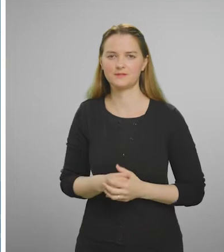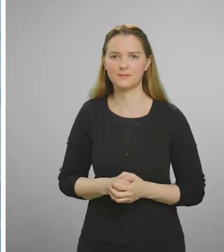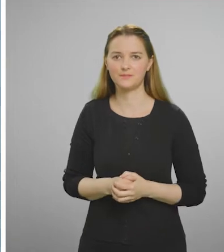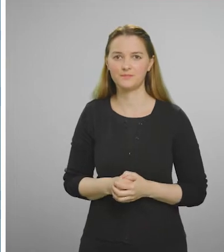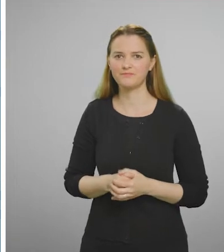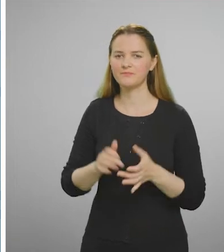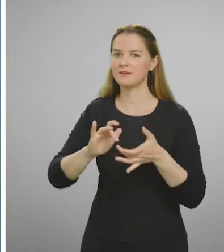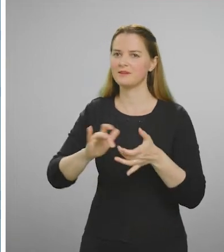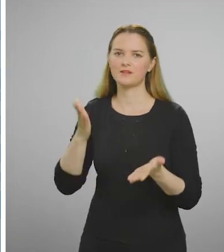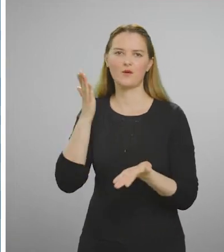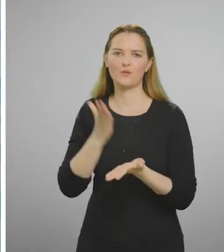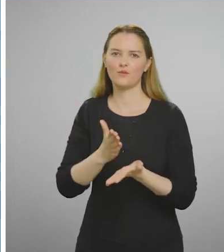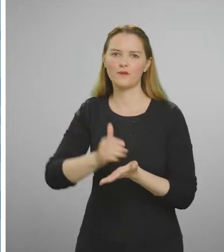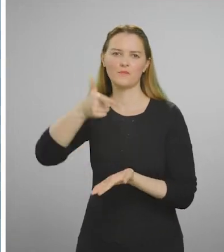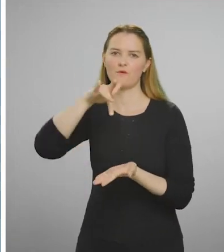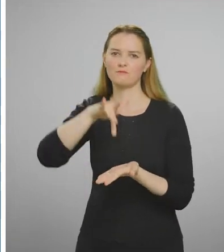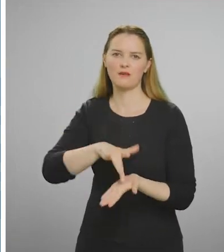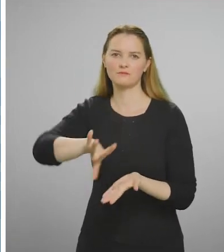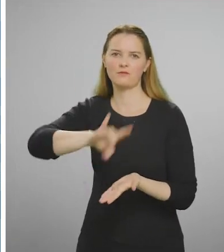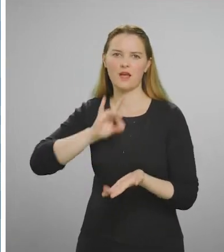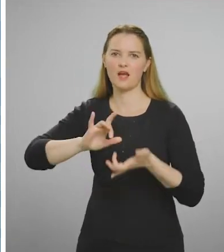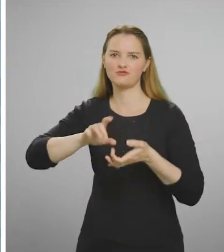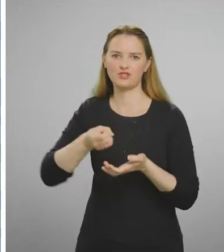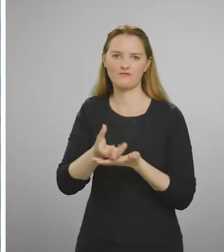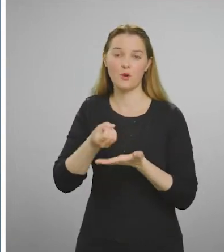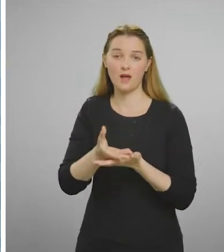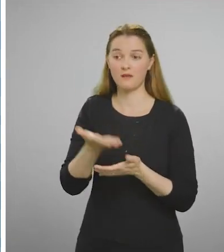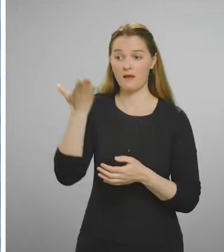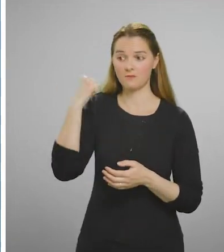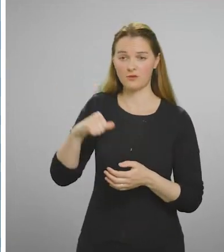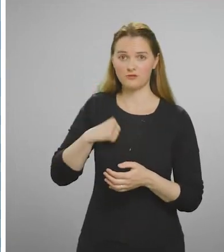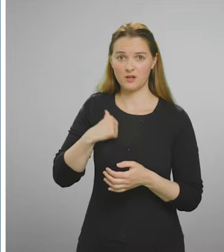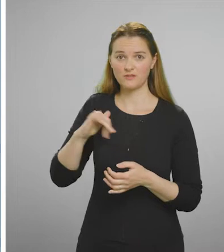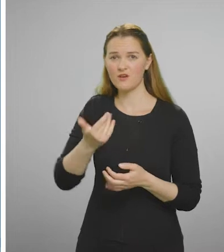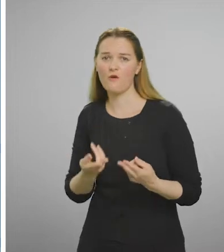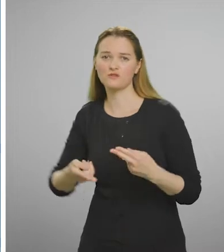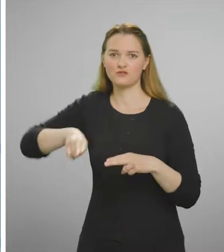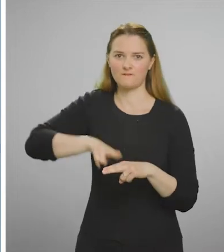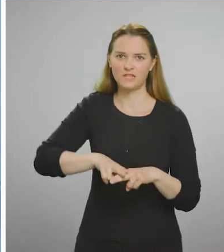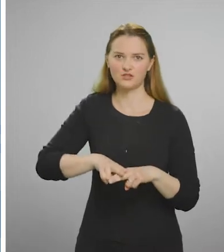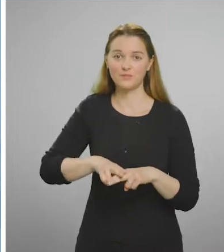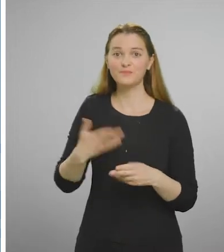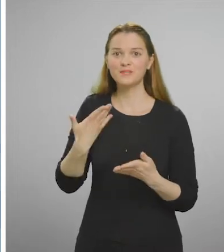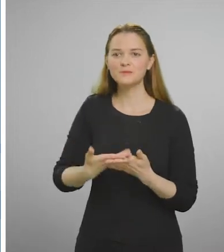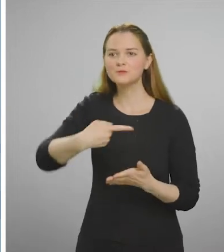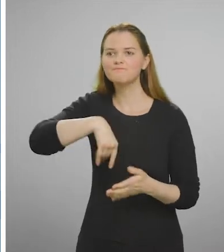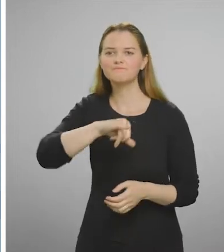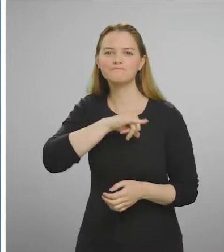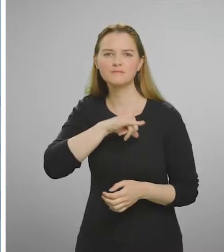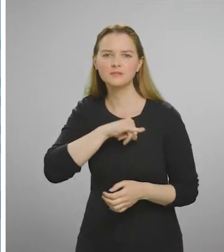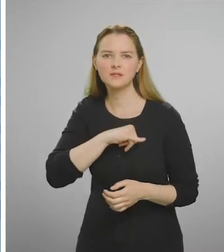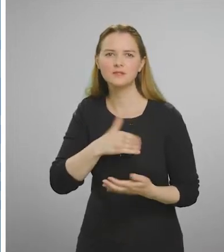Internet je uvijek bio prozor u svijet, a tijekom posljednjih godinu dana ova se njegova uloga povećala. Zato nam je bilo